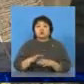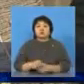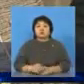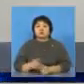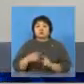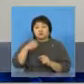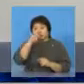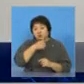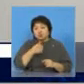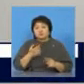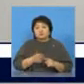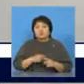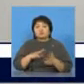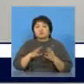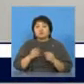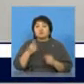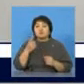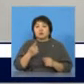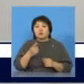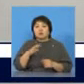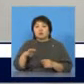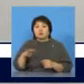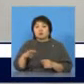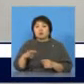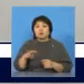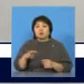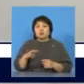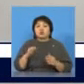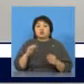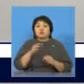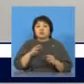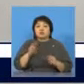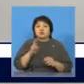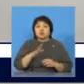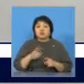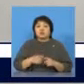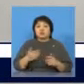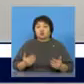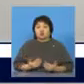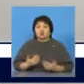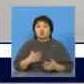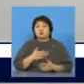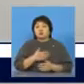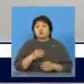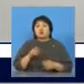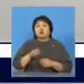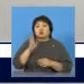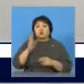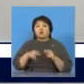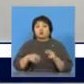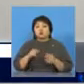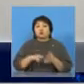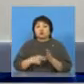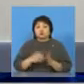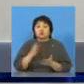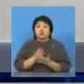жүргізілуде. Биылғы жылы жалпы 1 миллион шаршы метр тұрғын үй біз іске қосамыз деп